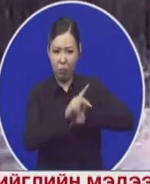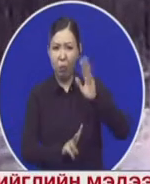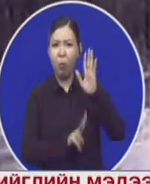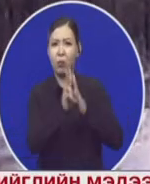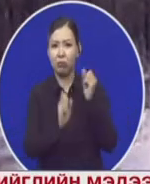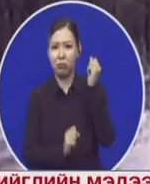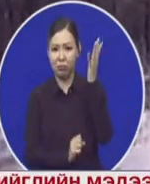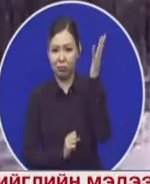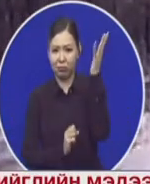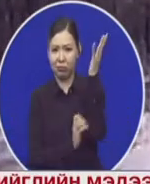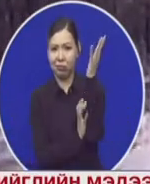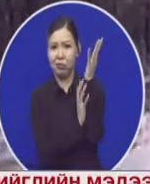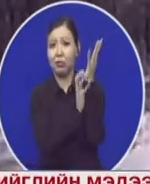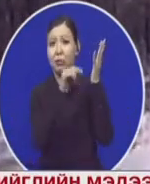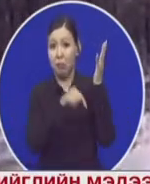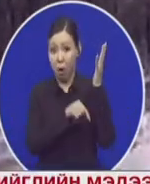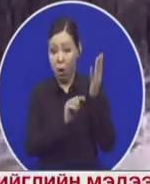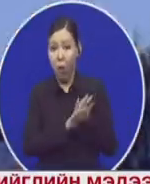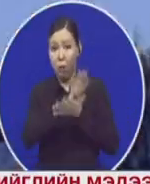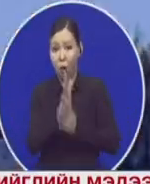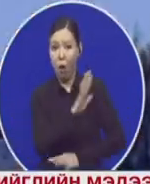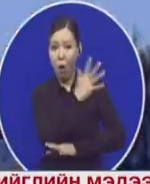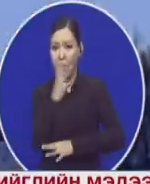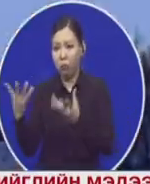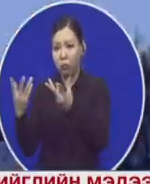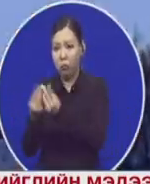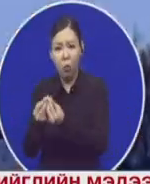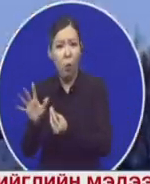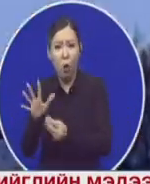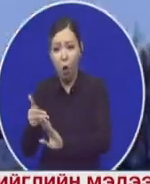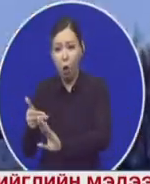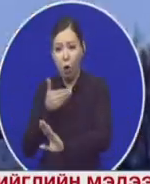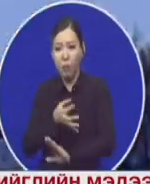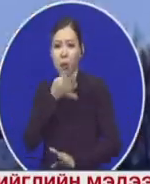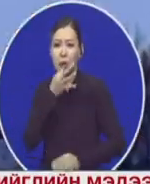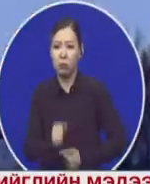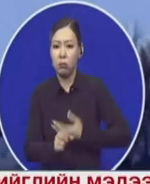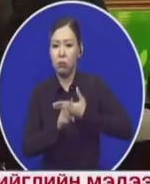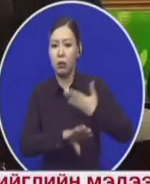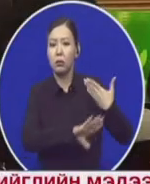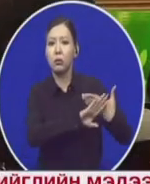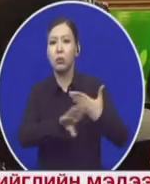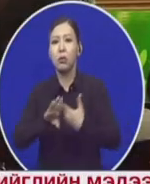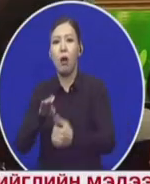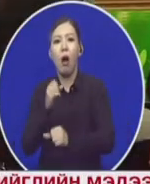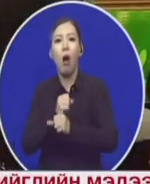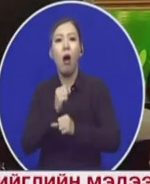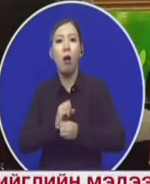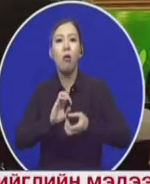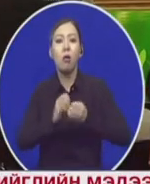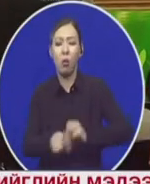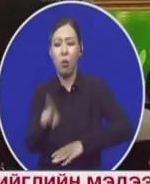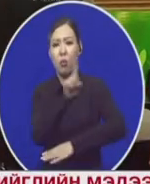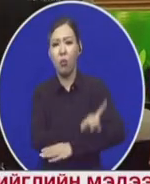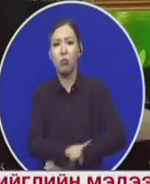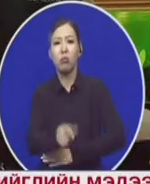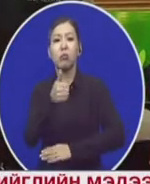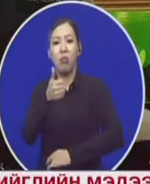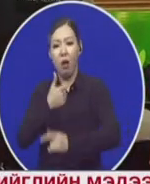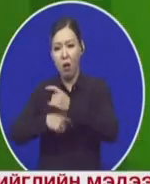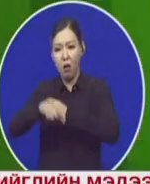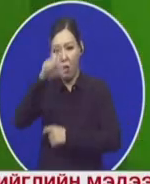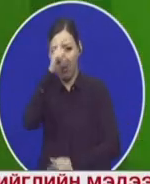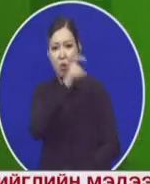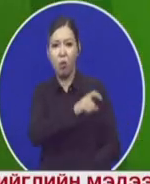Айн санг багасгах эрсдэл үүссэн хон бус түүнээс өмнө урдчлан сэргийлэх ажлыг зохион байгуулах нь хамгийн үр дүнтэй гэдгийг салбарын эрдэмтэд хэлж